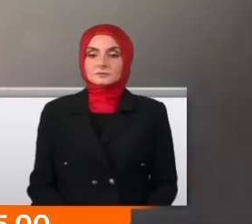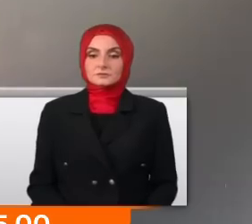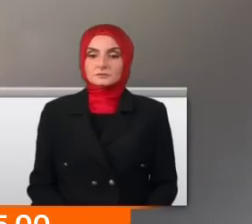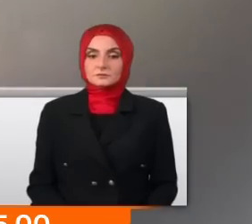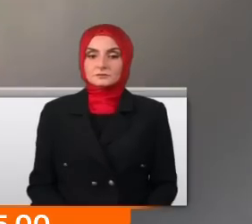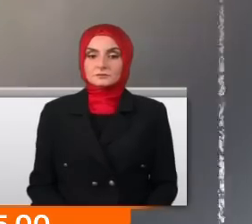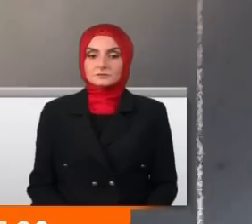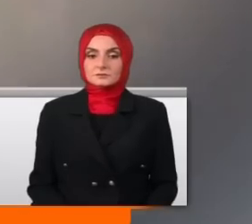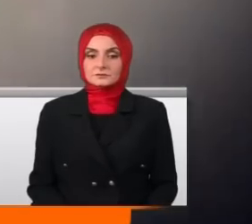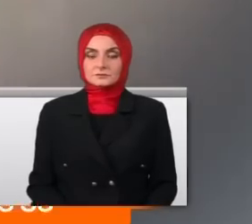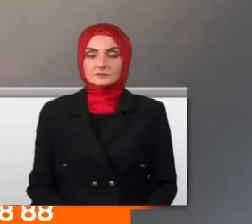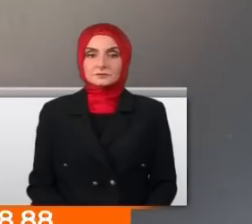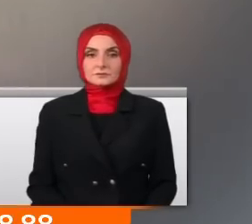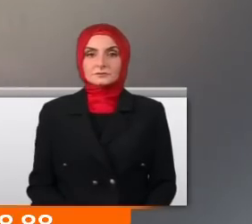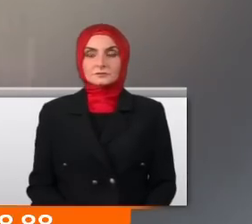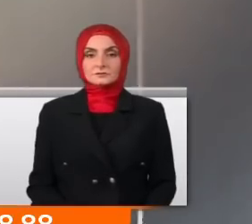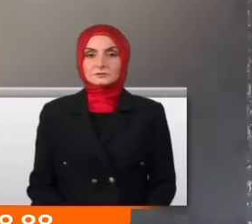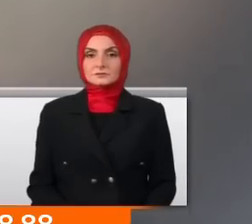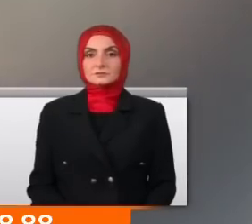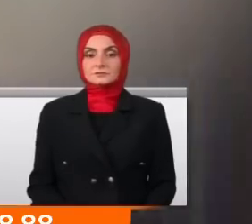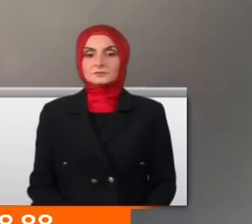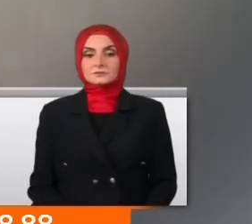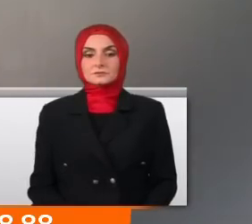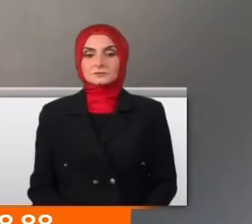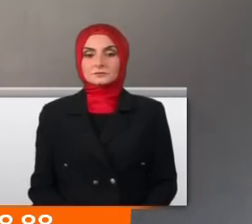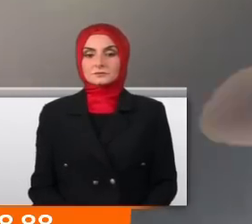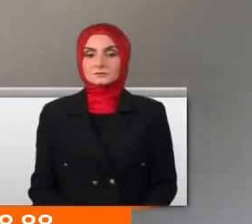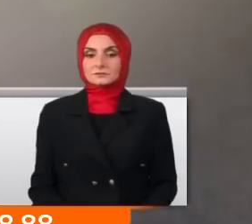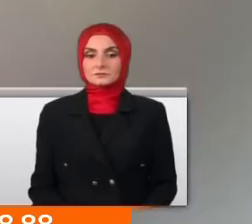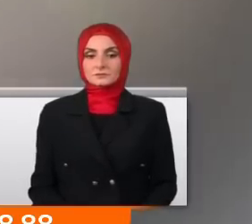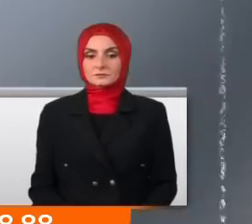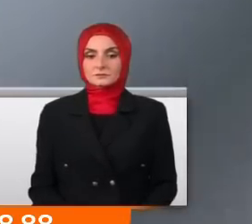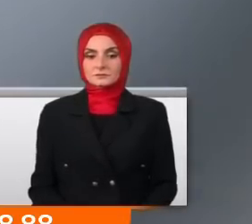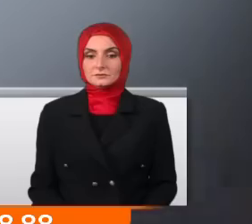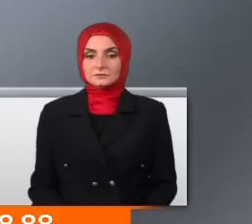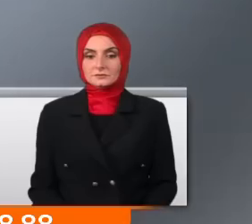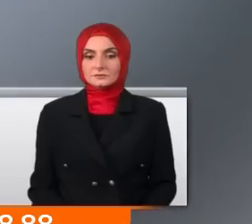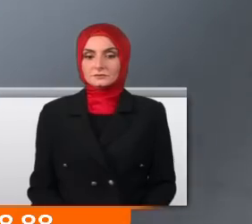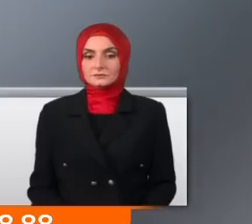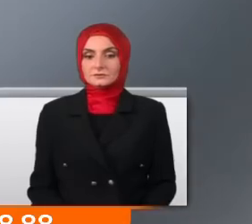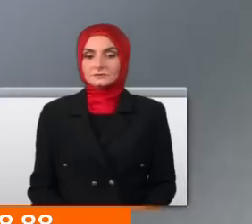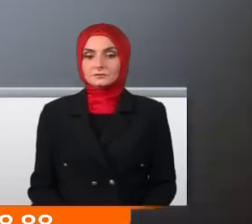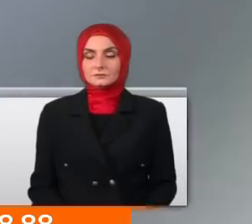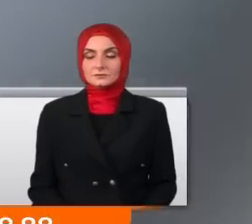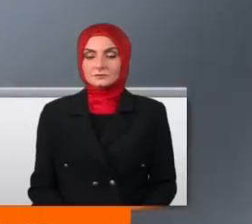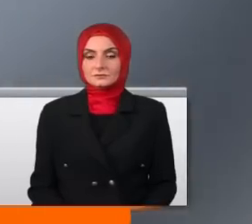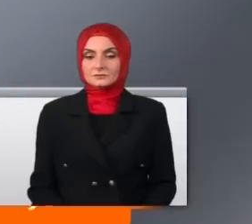Savaş sadece bir avuç yaratığın zafer kazanması ve terfi etmesi için lazımdı.